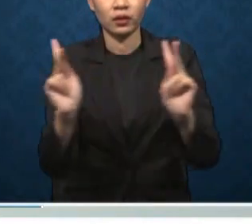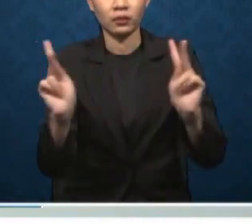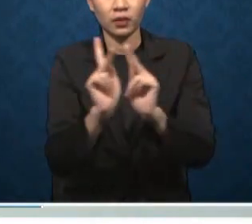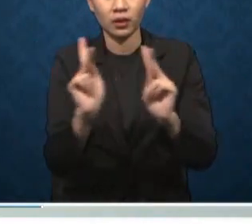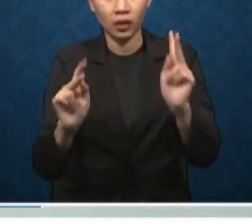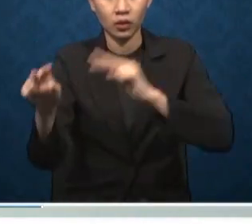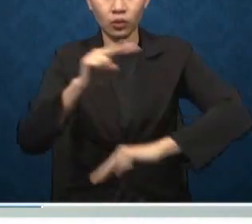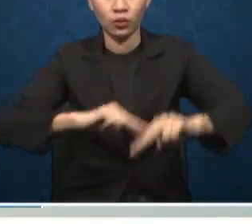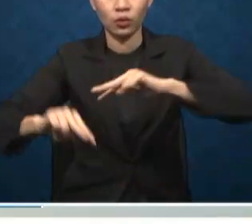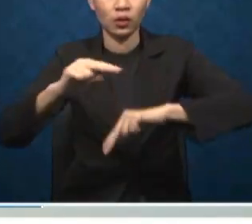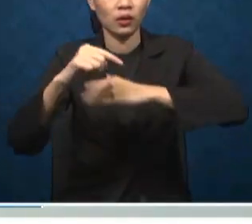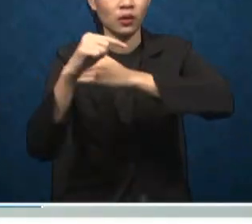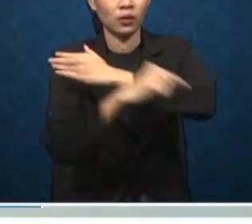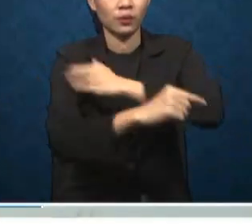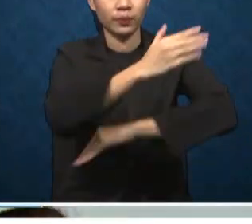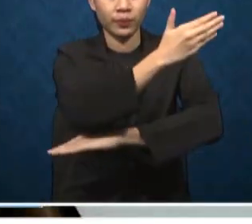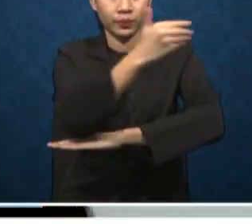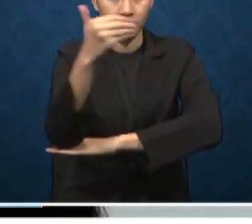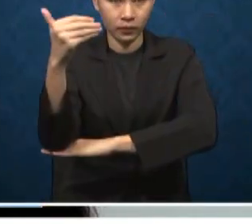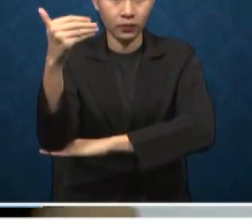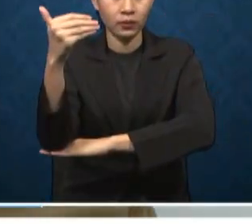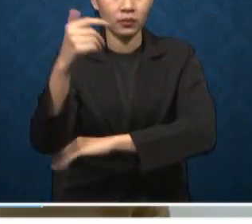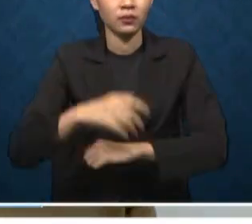และปราบปรามการทุจริตแห่งชาติ